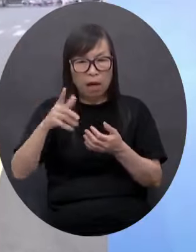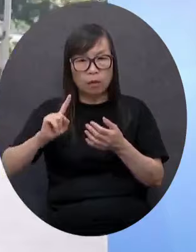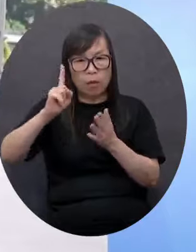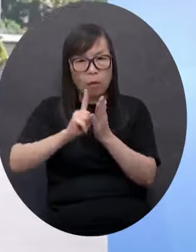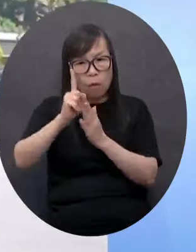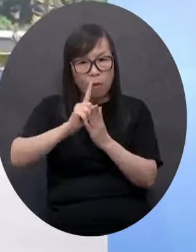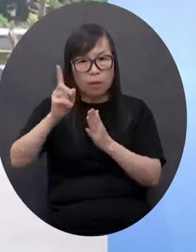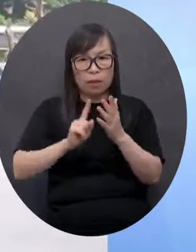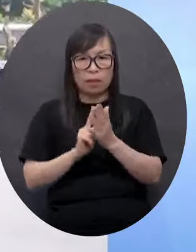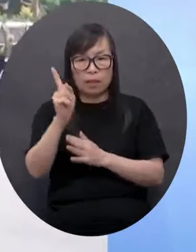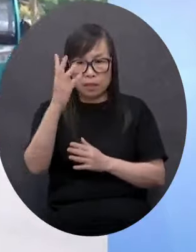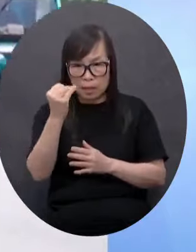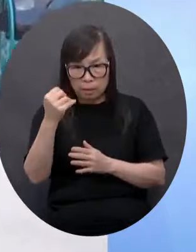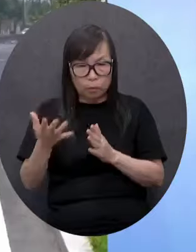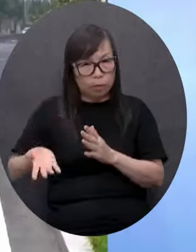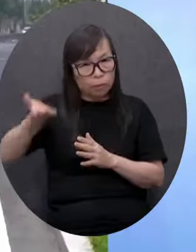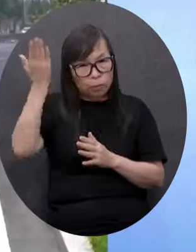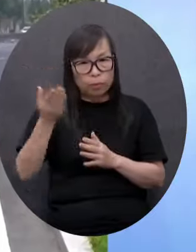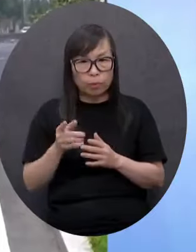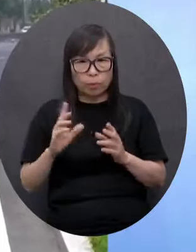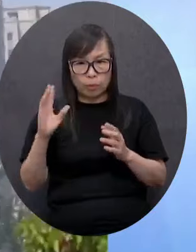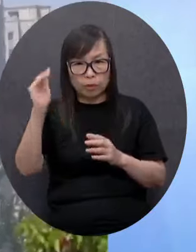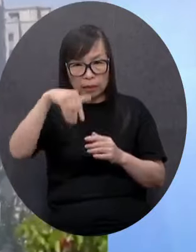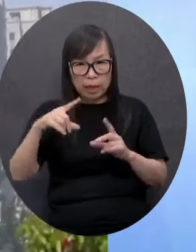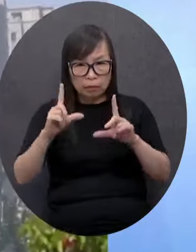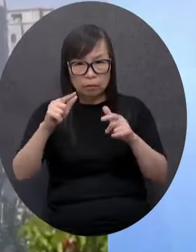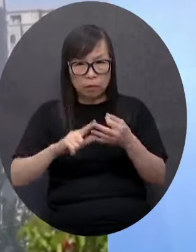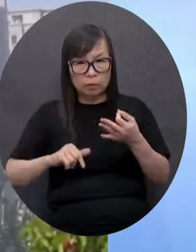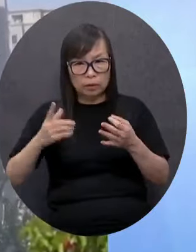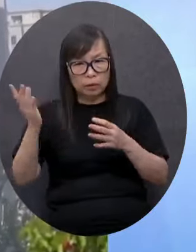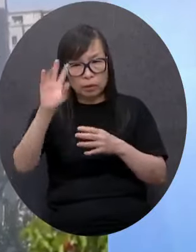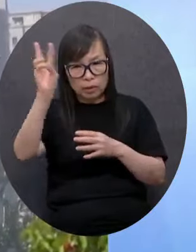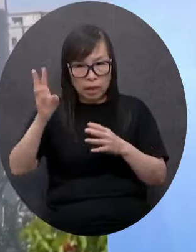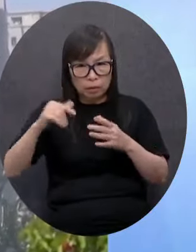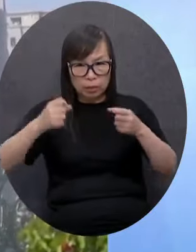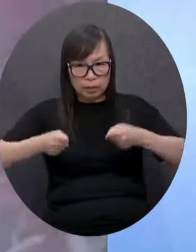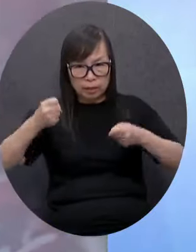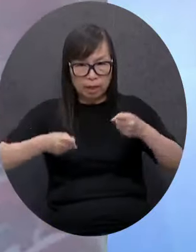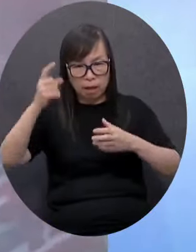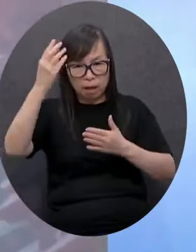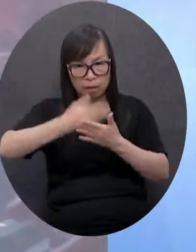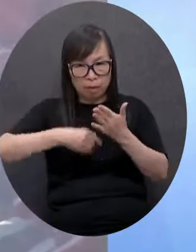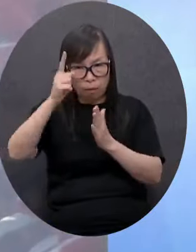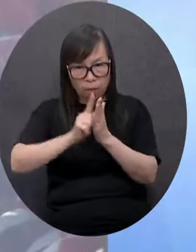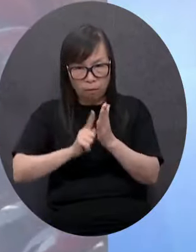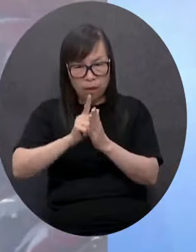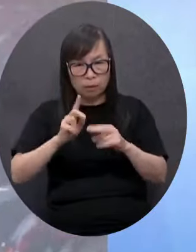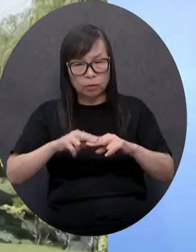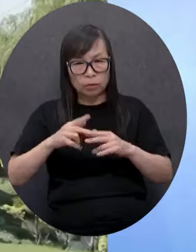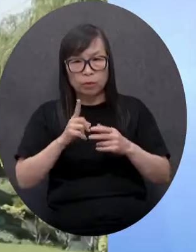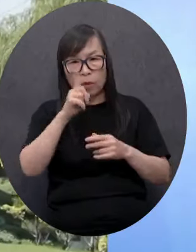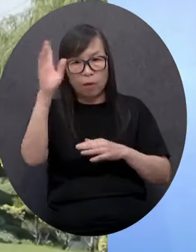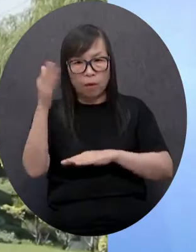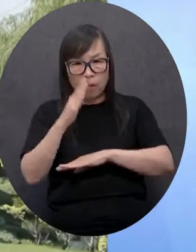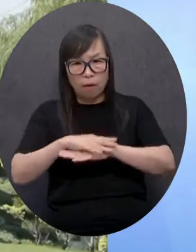高达摄氏40度以上，山东当局亦都要出动洒水车降温。中央气象台今朝继续